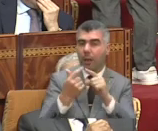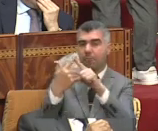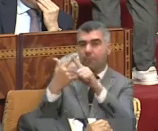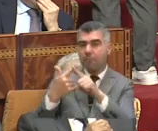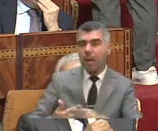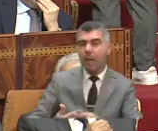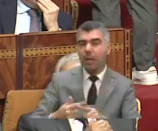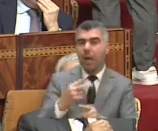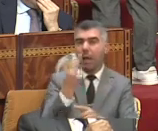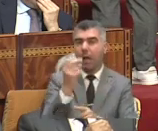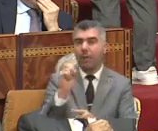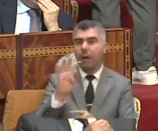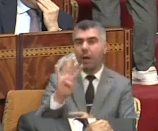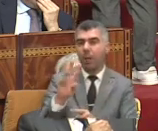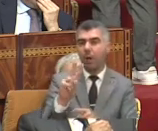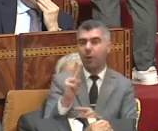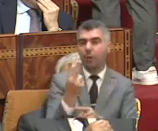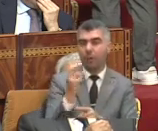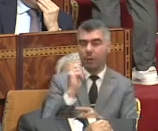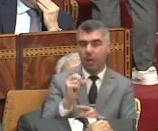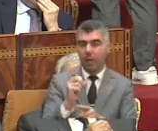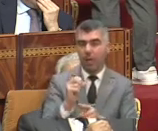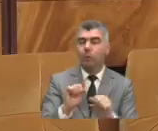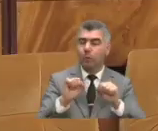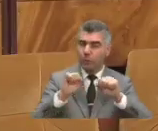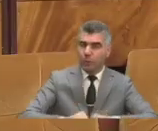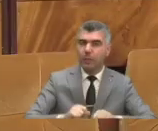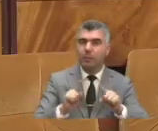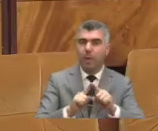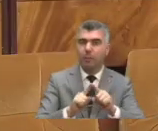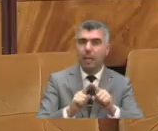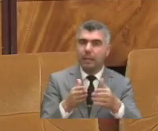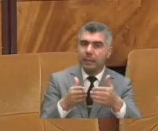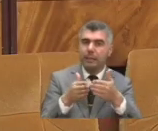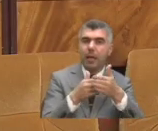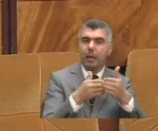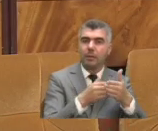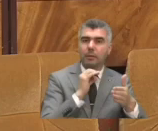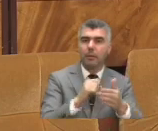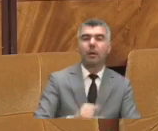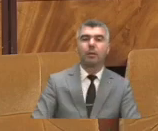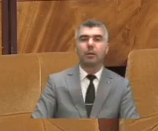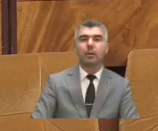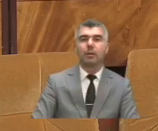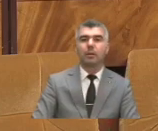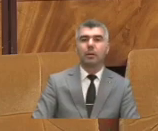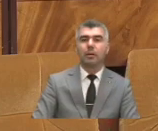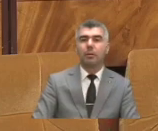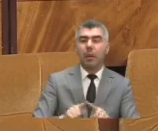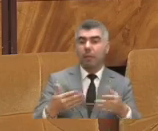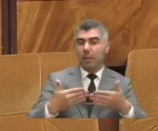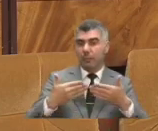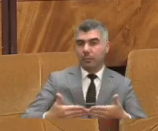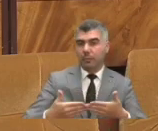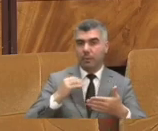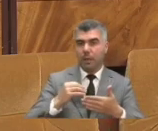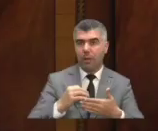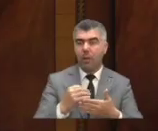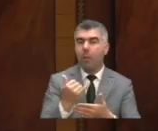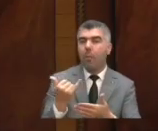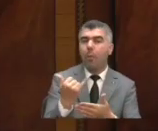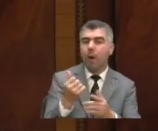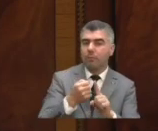2024 يستجيب للتحديات التي تنتصب امامنا والتي ينبغي ان